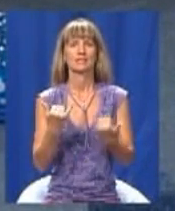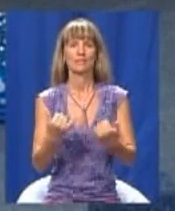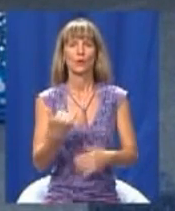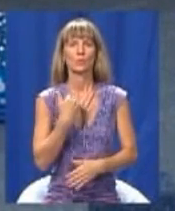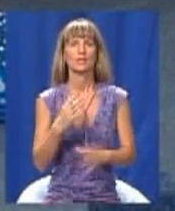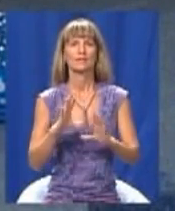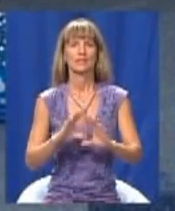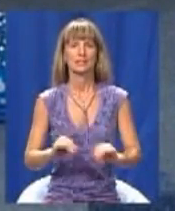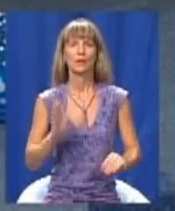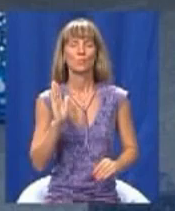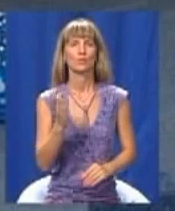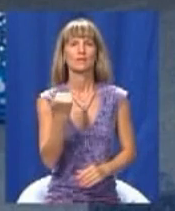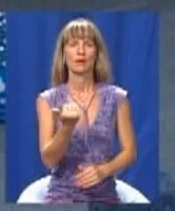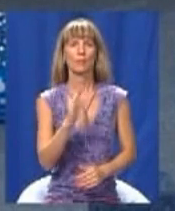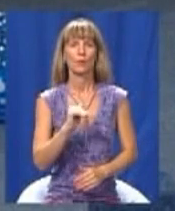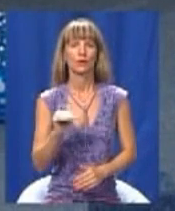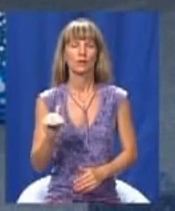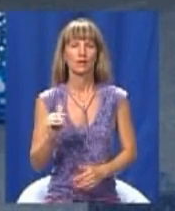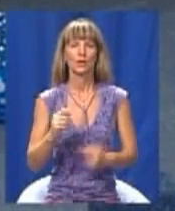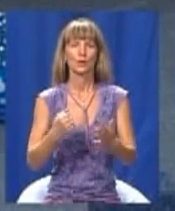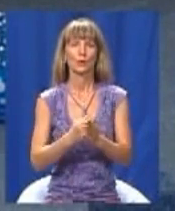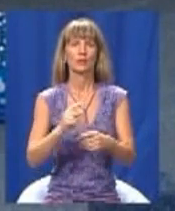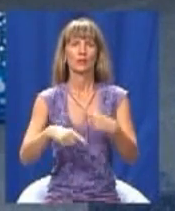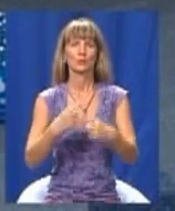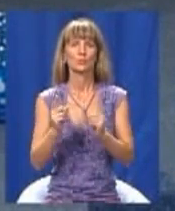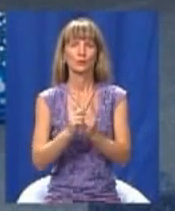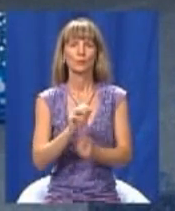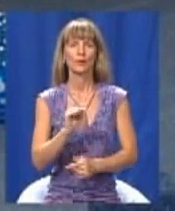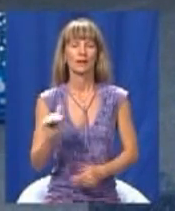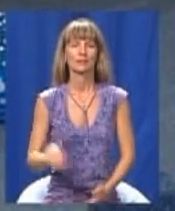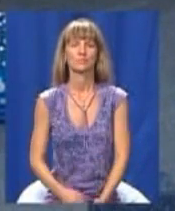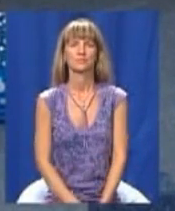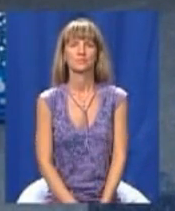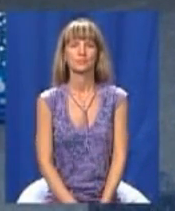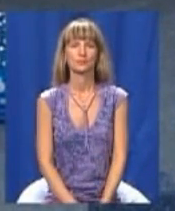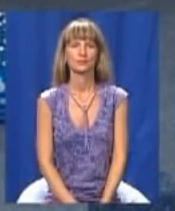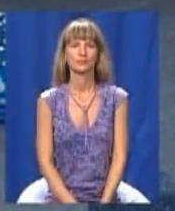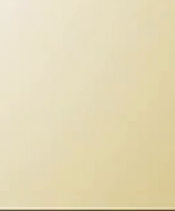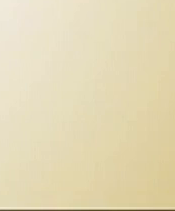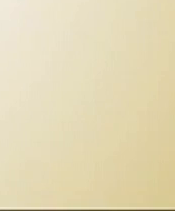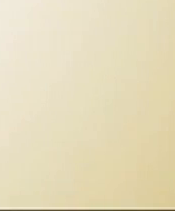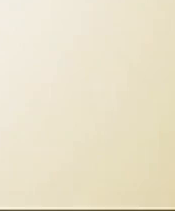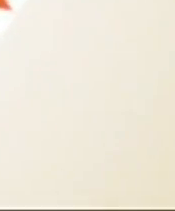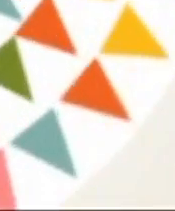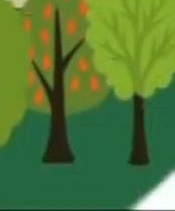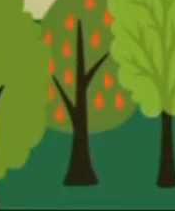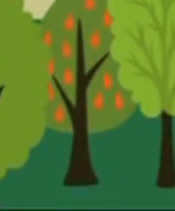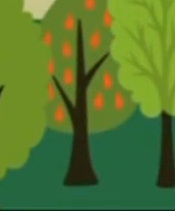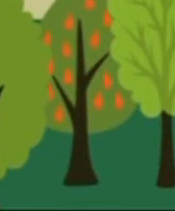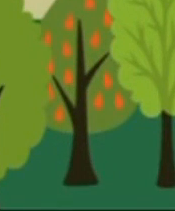все. Друзі, будемо з вами прощатися і до наступних зустрічей. Бувайте. Пока.